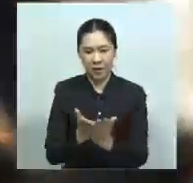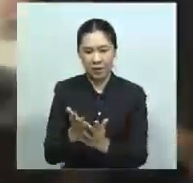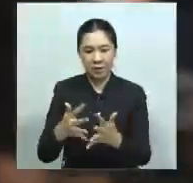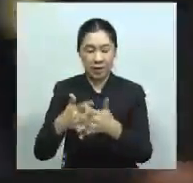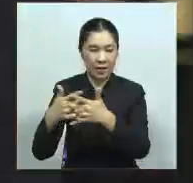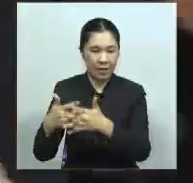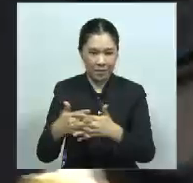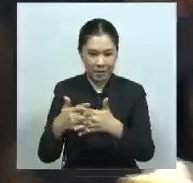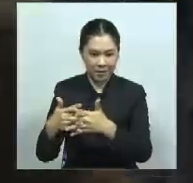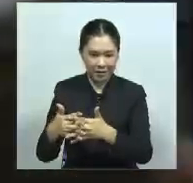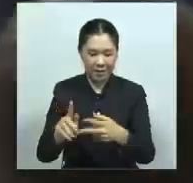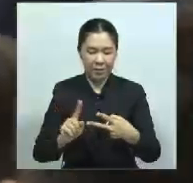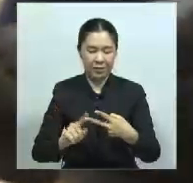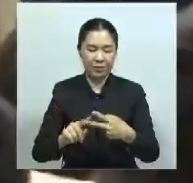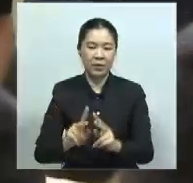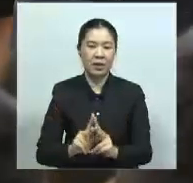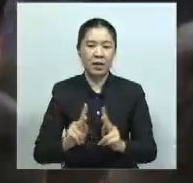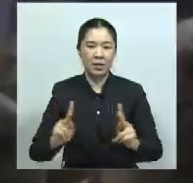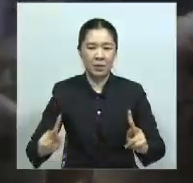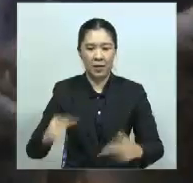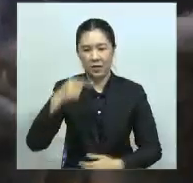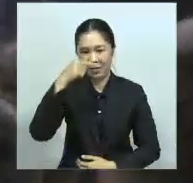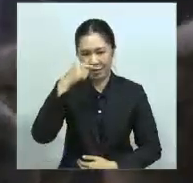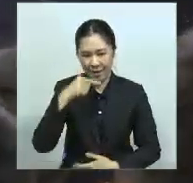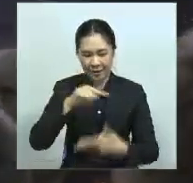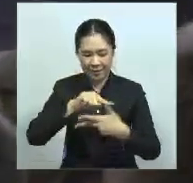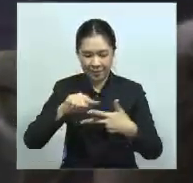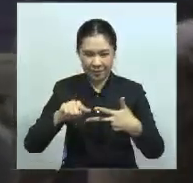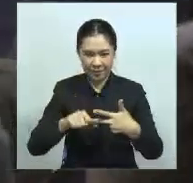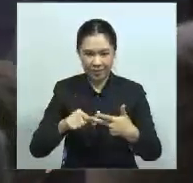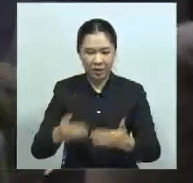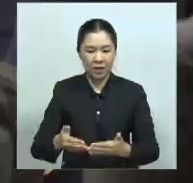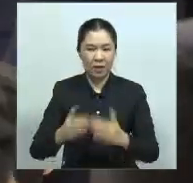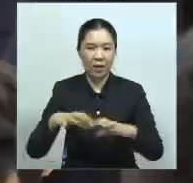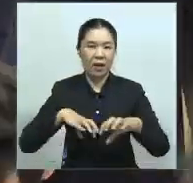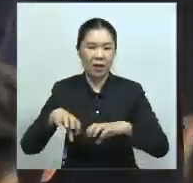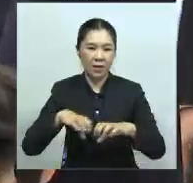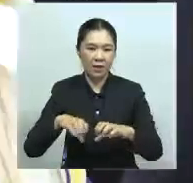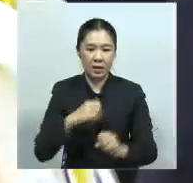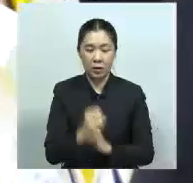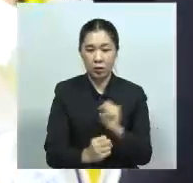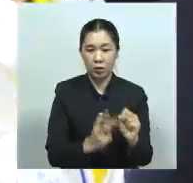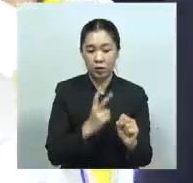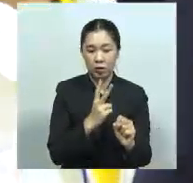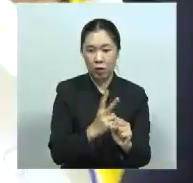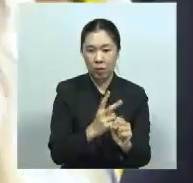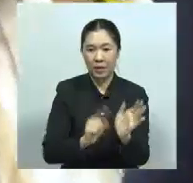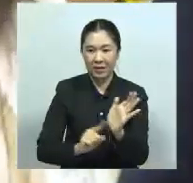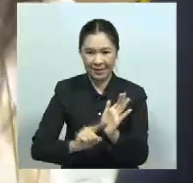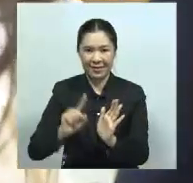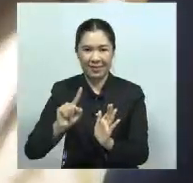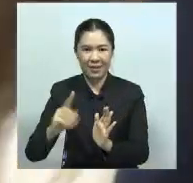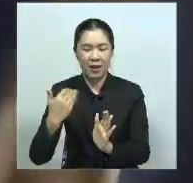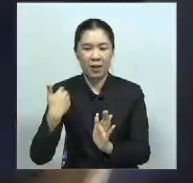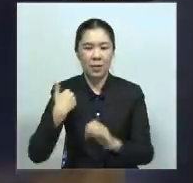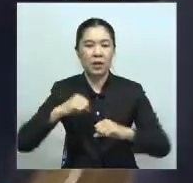ริการวมถึงคณะกรรมการโครงการฝ่ายประเทศไทยค่ะที่ร่วมการจัดขึ้นทุกๆ2ปีเพื่อให้เยาวชน